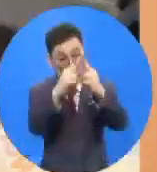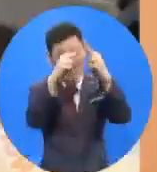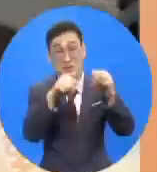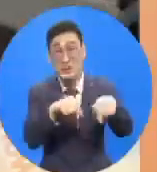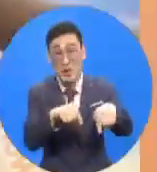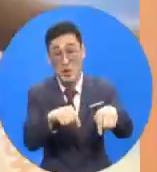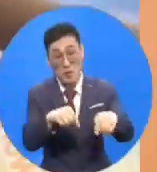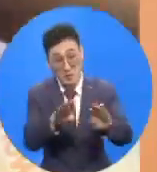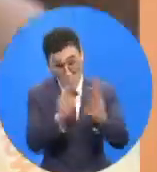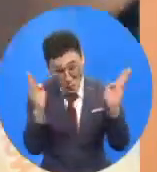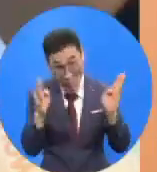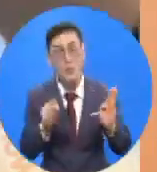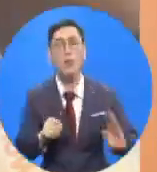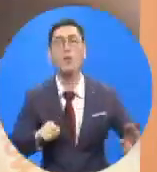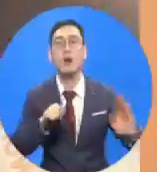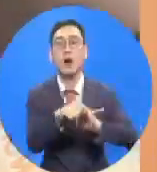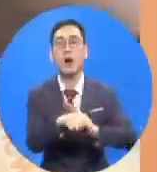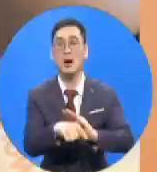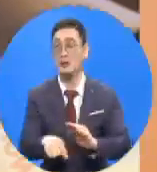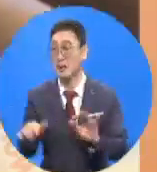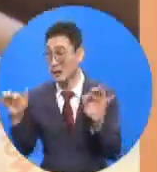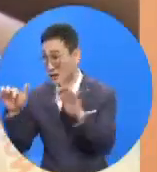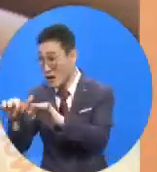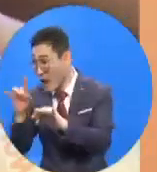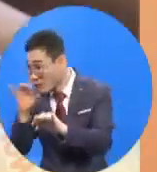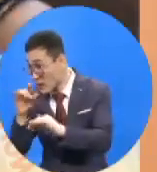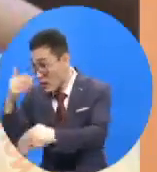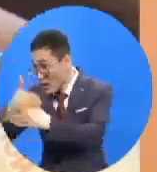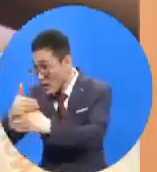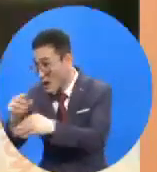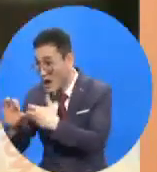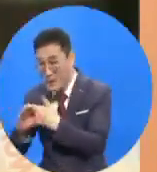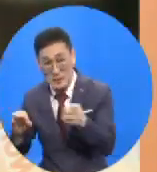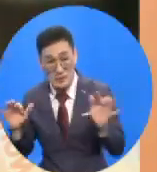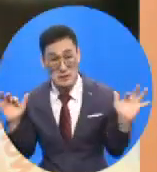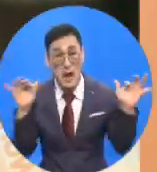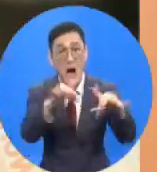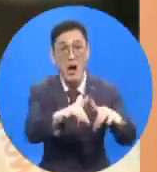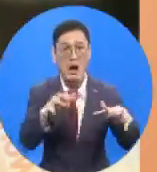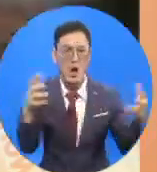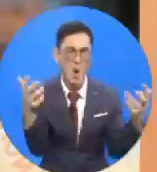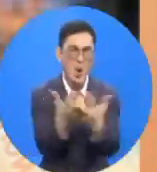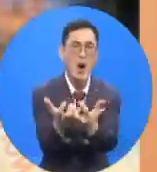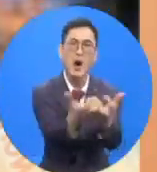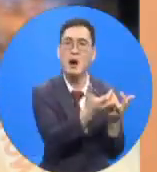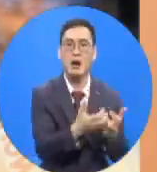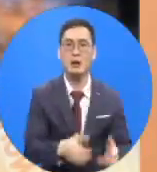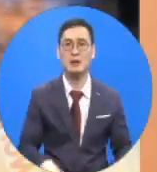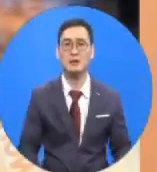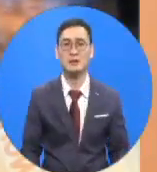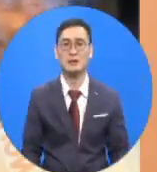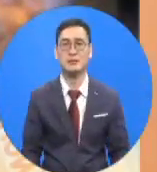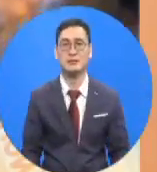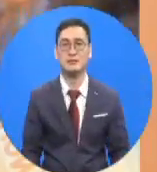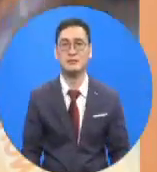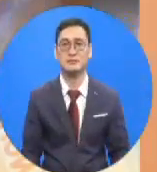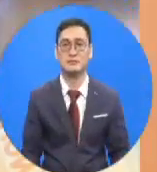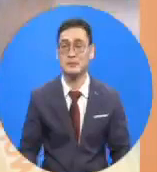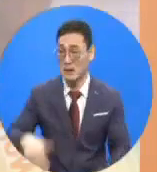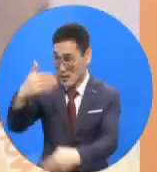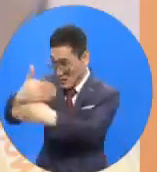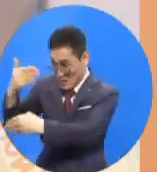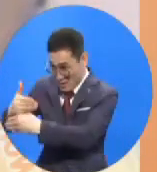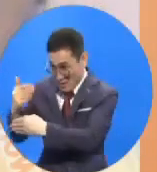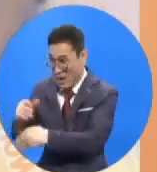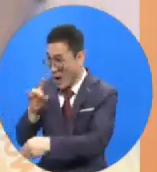있잖아요 그러면 거기 사람들이 너무 많이 모을 수 있다는 거예요 그 어둠에서 보면 이제 분산 효과를 노린 건데 자칫하면 이게 풍선 효과